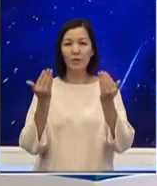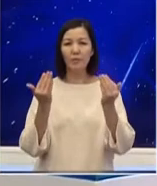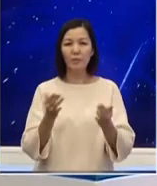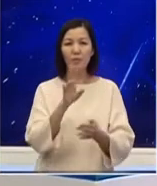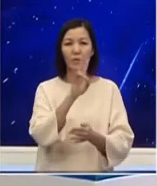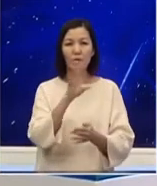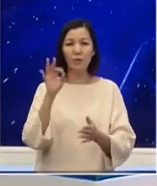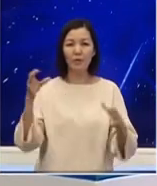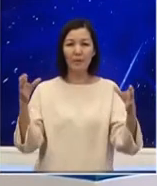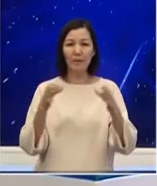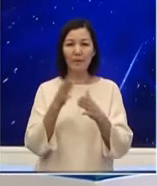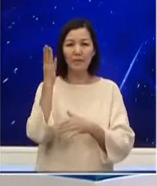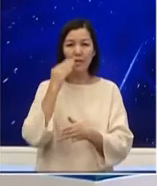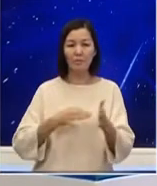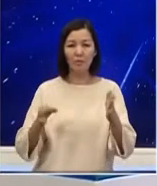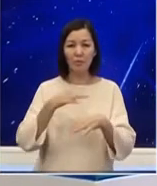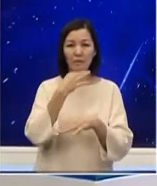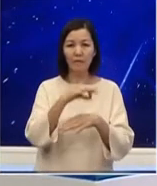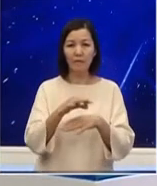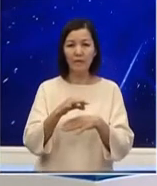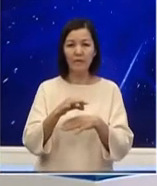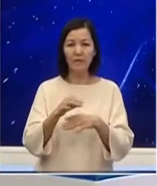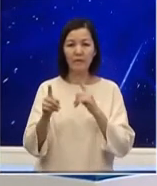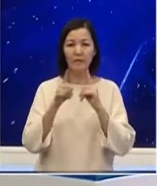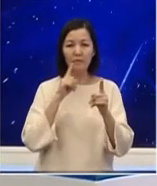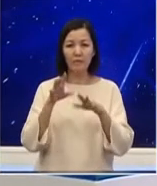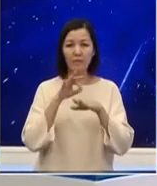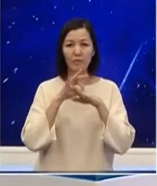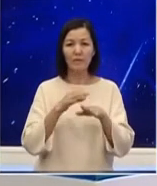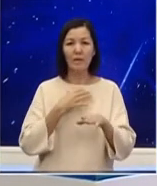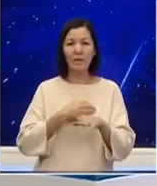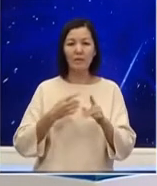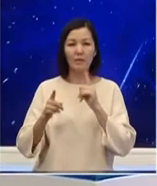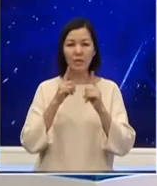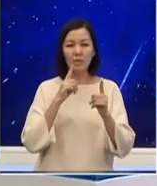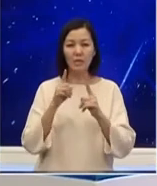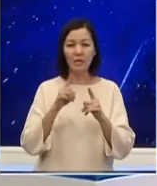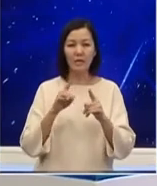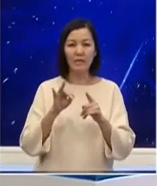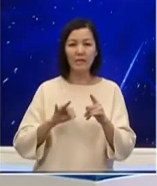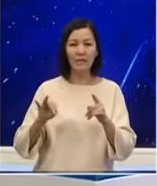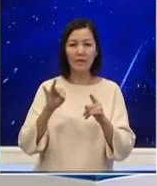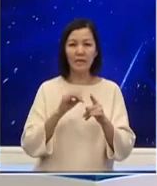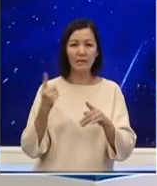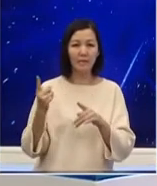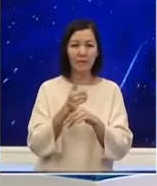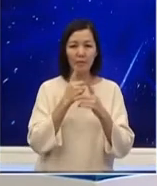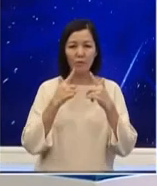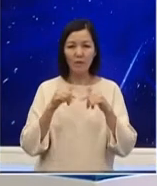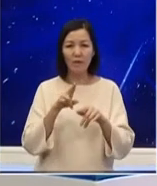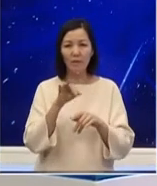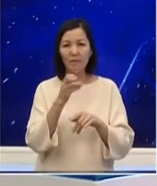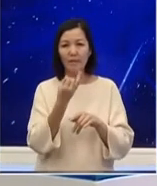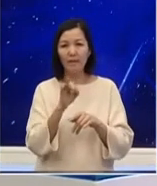Бүгін Нұр Отан партиясы Алматы облыстық филиалының кезектен тыс конференциясы өтті. Маңызды жиында ел тарихында алғаш рет ұйымдастырылған